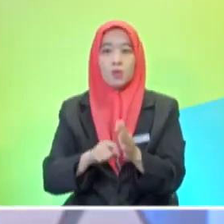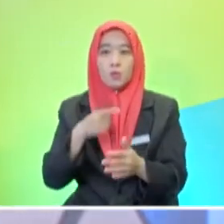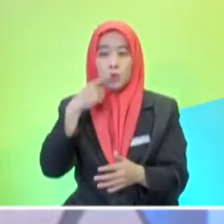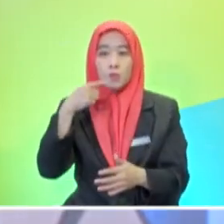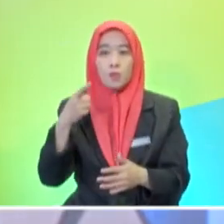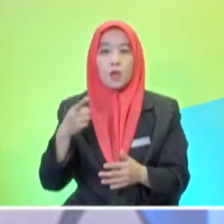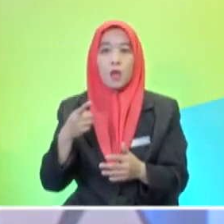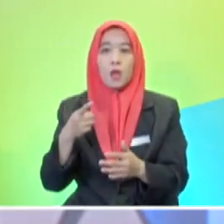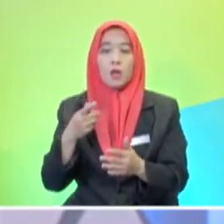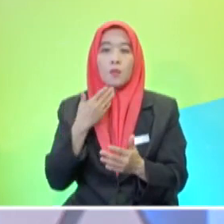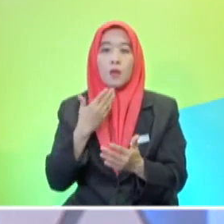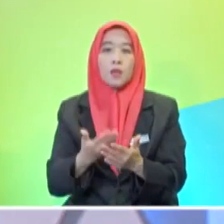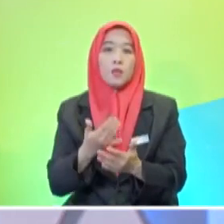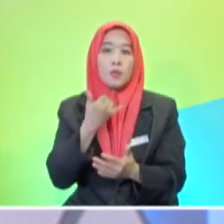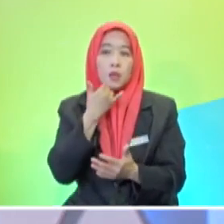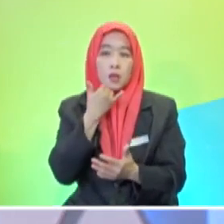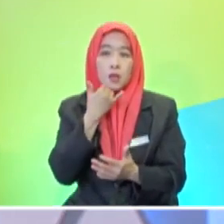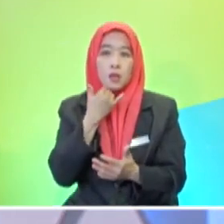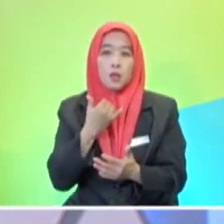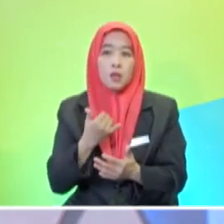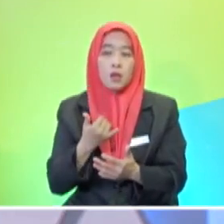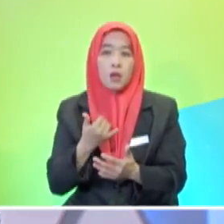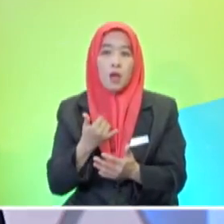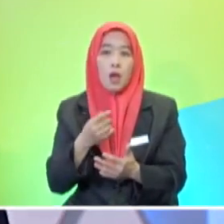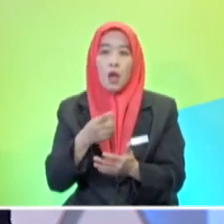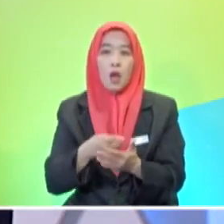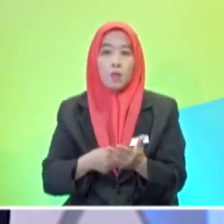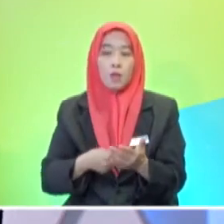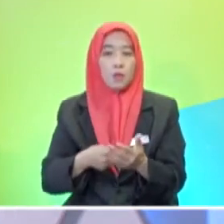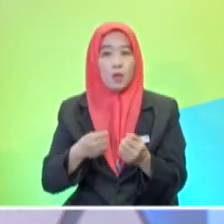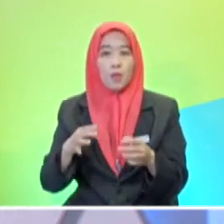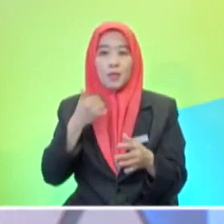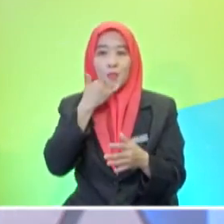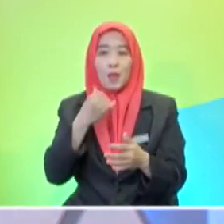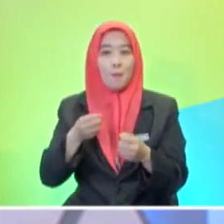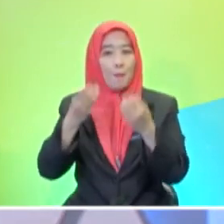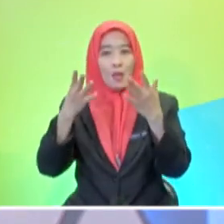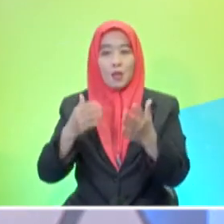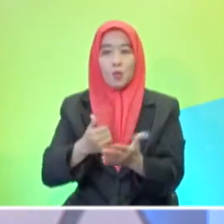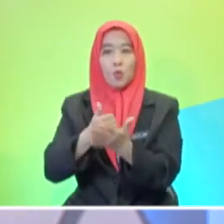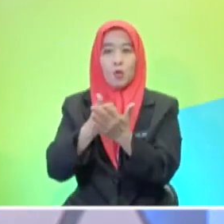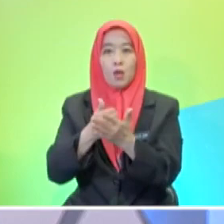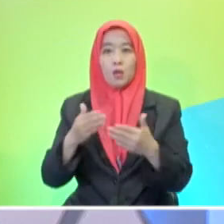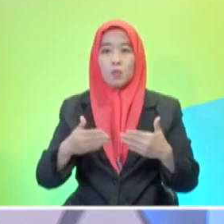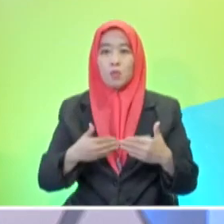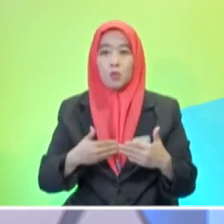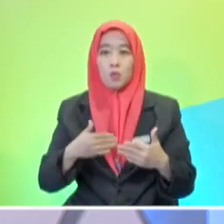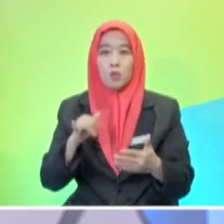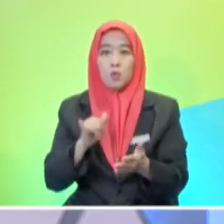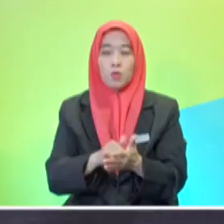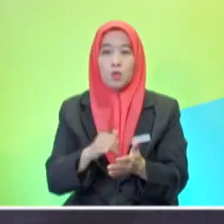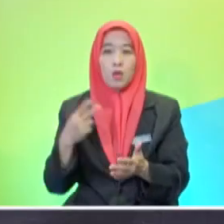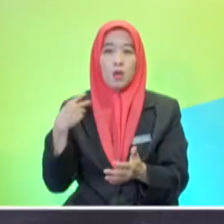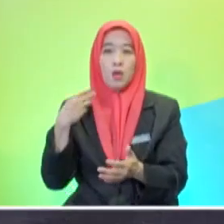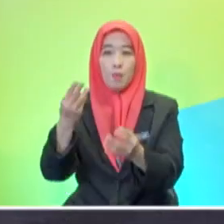Syafiqah, Syafiqah sepanjang pembelajaran cikgu hari ini, Syafiqah dah banyak tolong cikgu. Betul. Okey, tapi sebelum tu, mari kita lihat